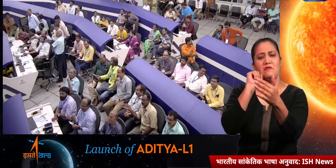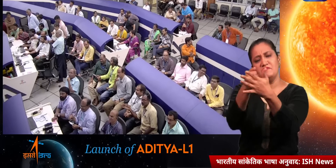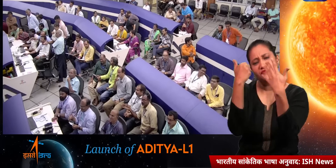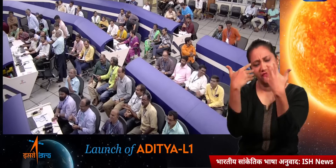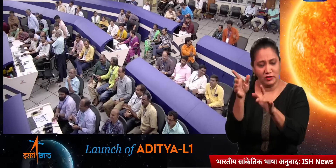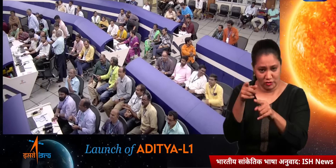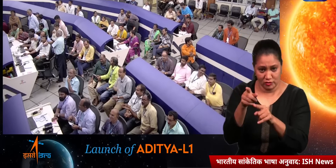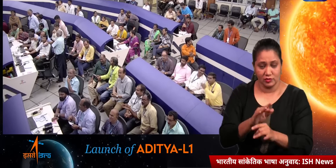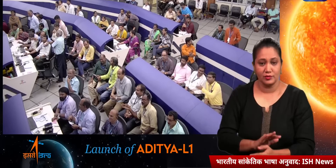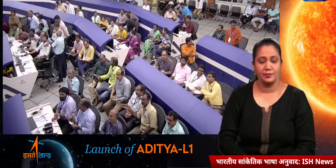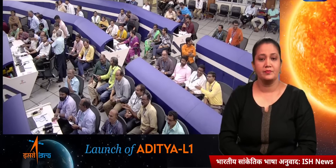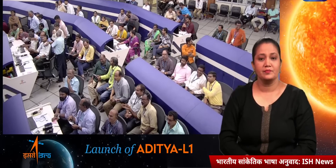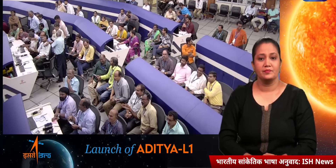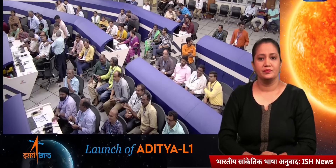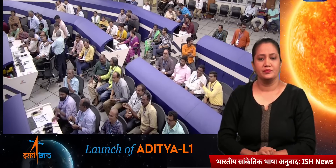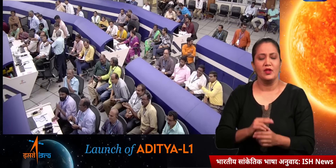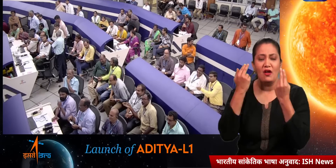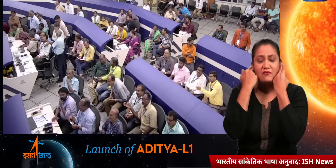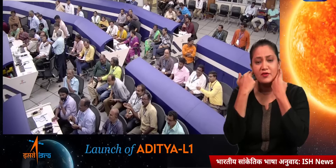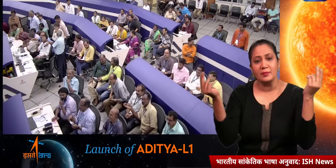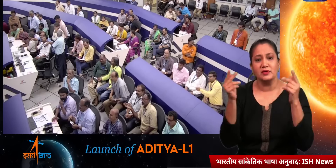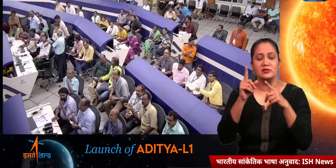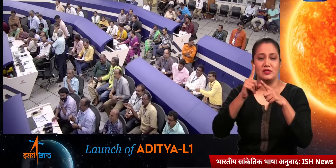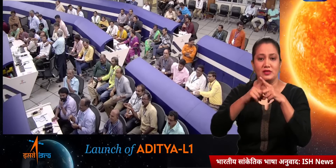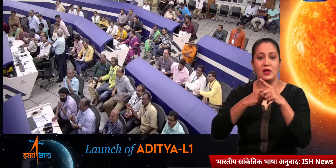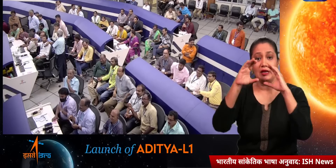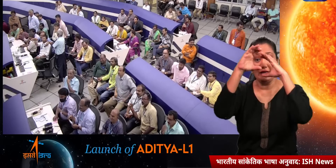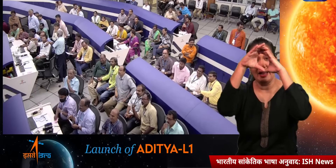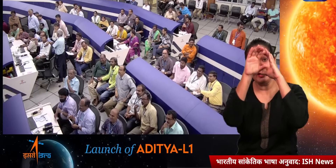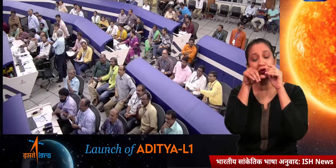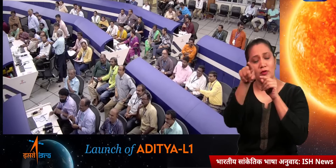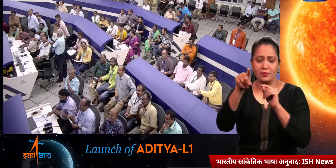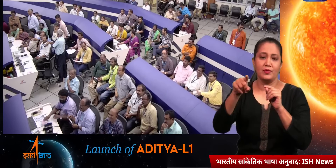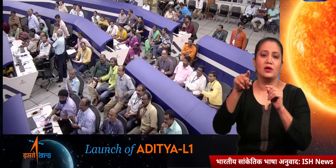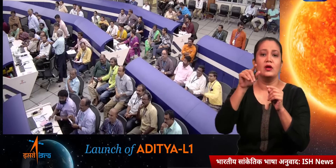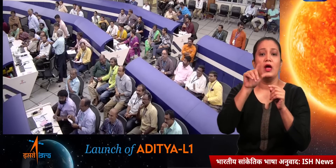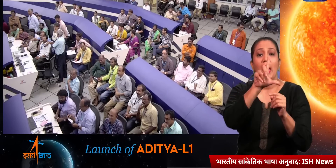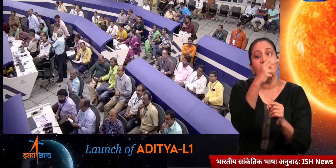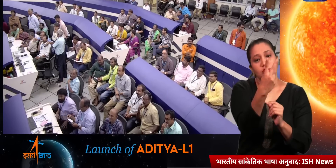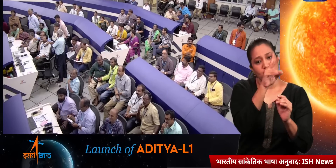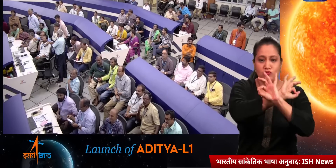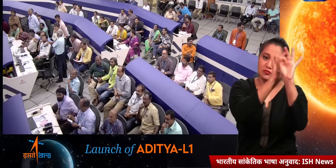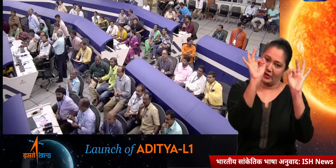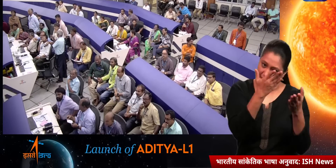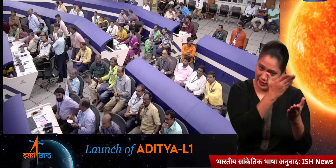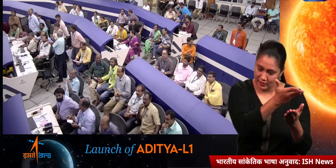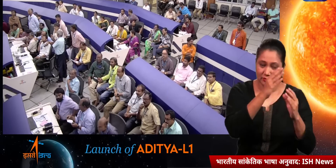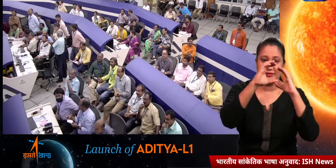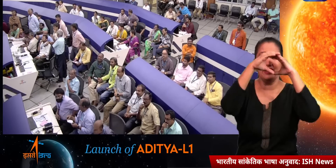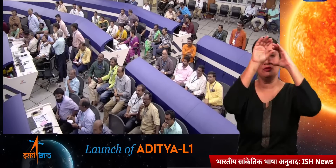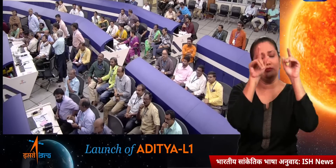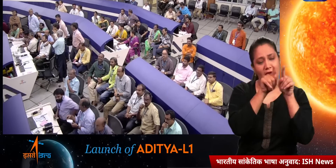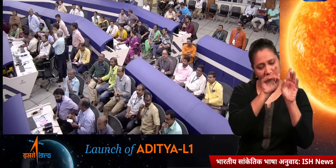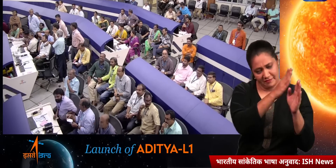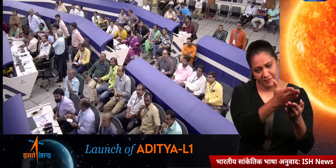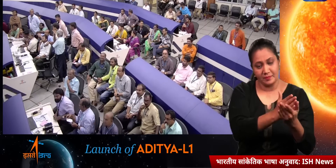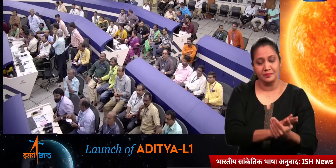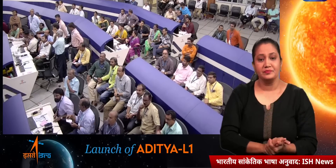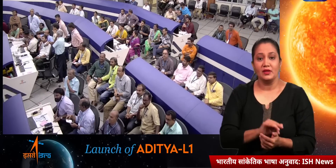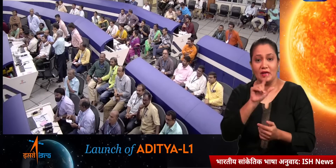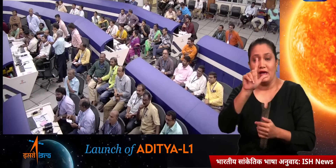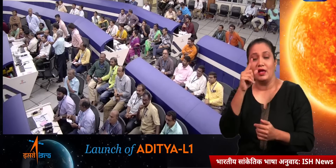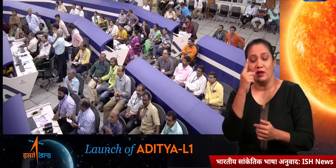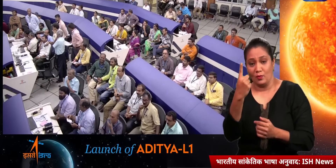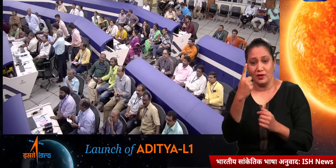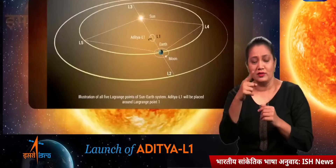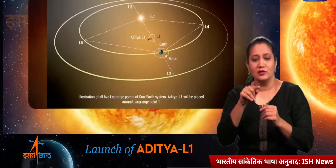है और विश्व प्रसिद्ध जेम्स वेब टेलीस्कोप को L2 लैग्रेंज पॉइंट पर स्थापित किया गया है। L1 की पृथ्वी